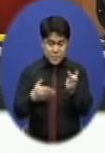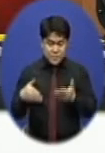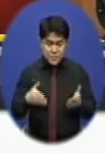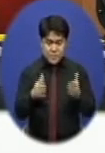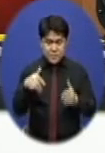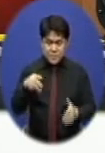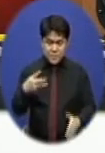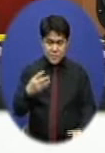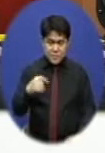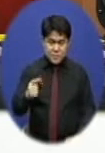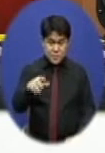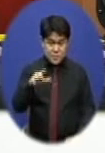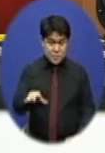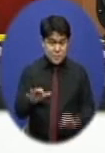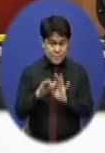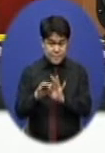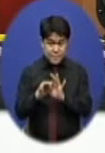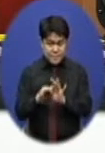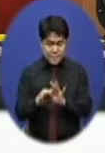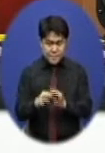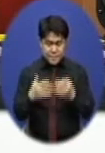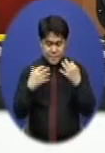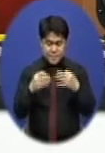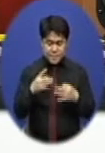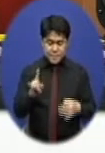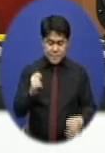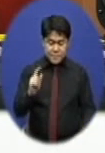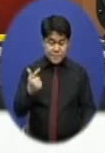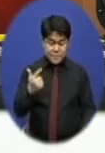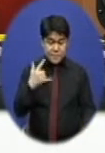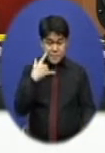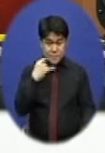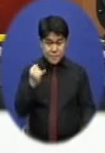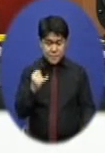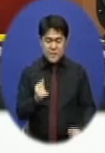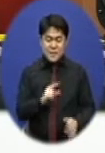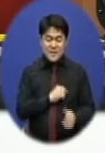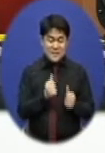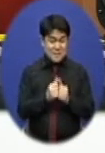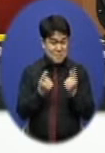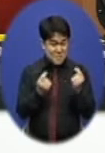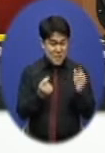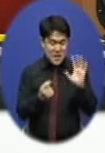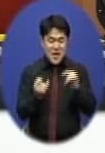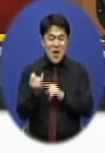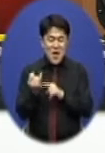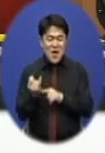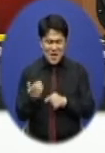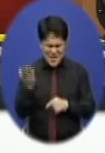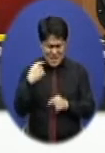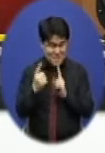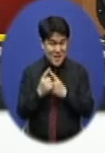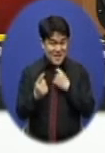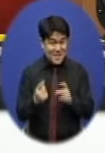예. 철원군으로 연결이 됐습니다. 네. 김태관 네. 우리 어머님 네. 남자 이름이에요. 아, 네, 네. 언젠가 우리 함께